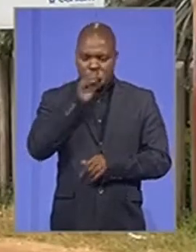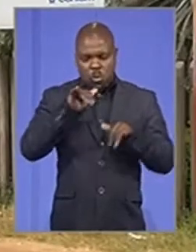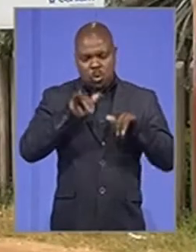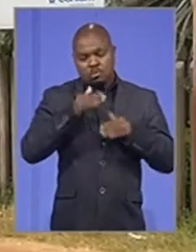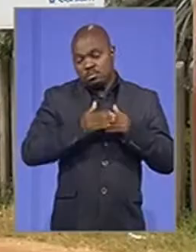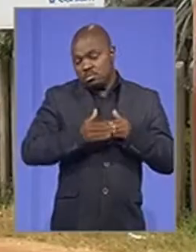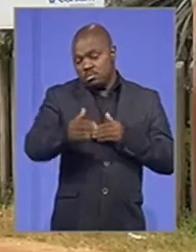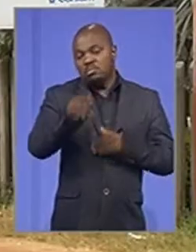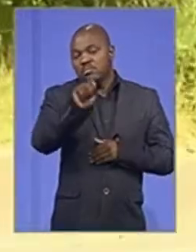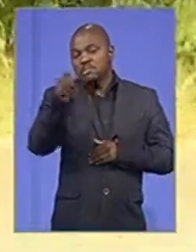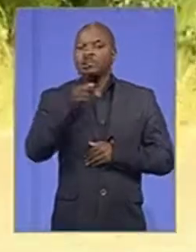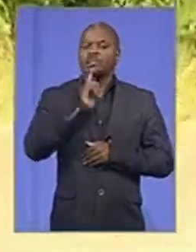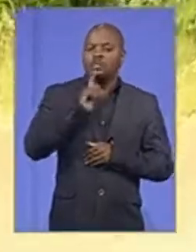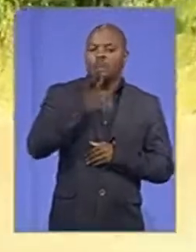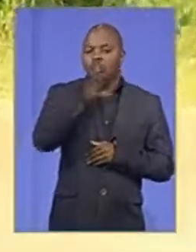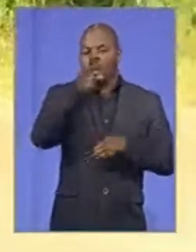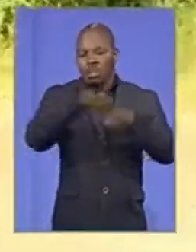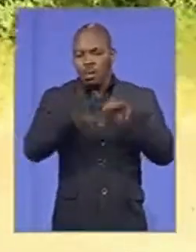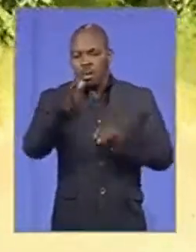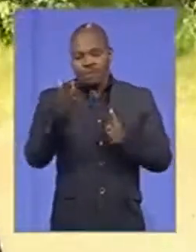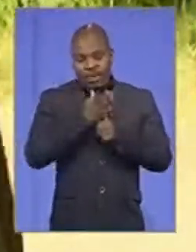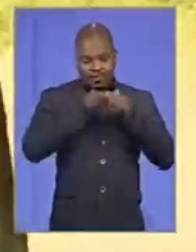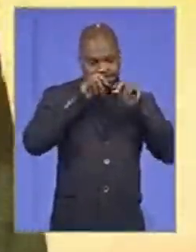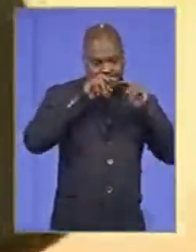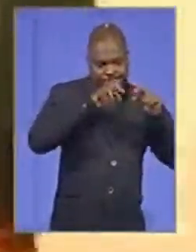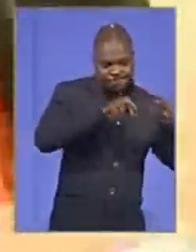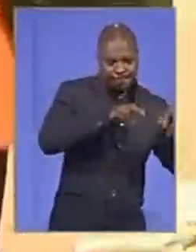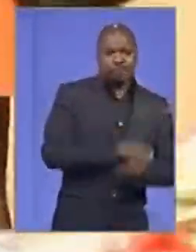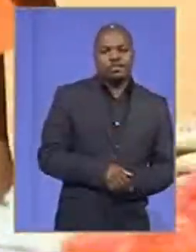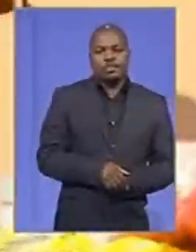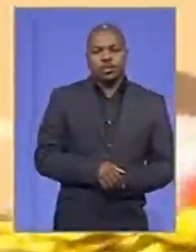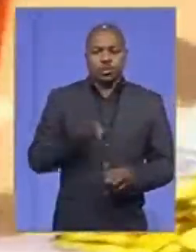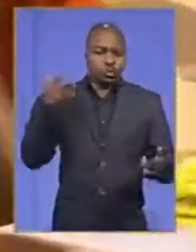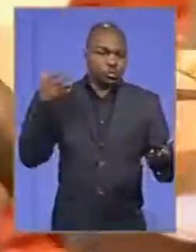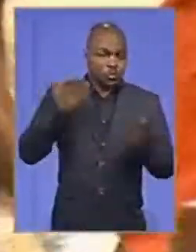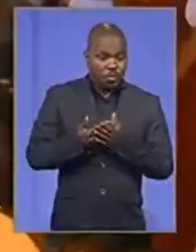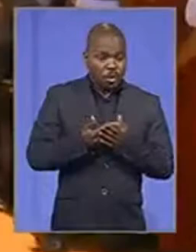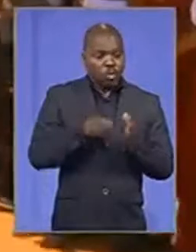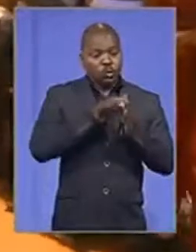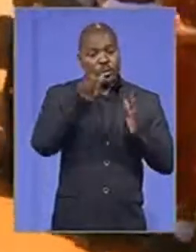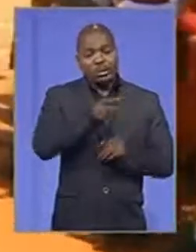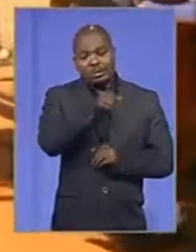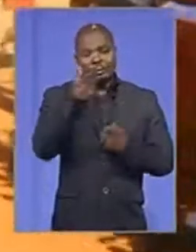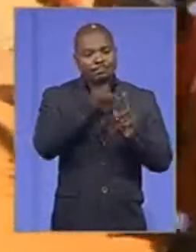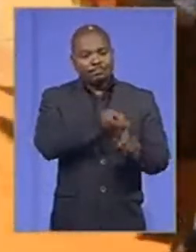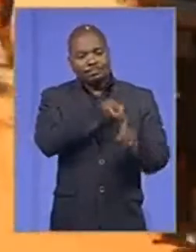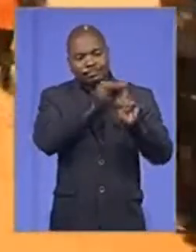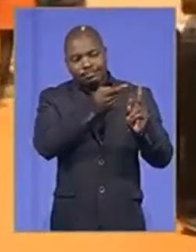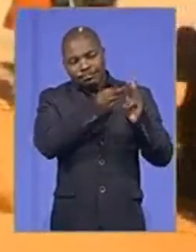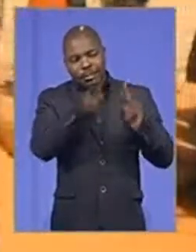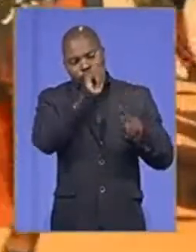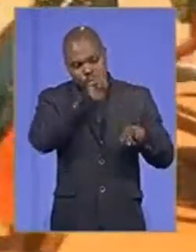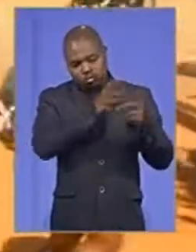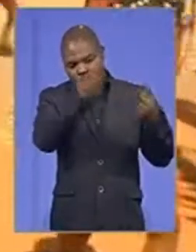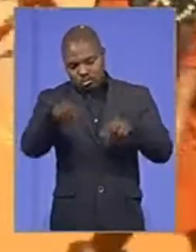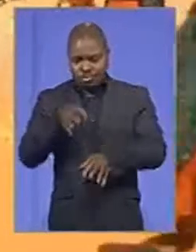kgatlhanong le barutiši ka morago ga ge dinyakišišo di romilwe. Go fihlwa ga bjale barutwana bao ba fegilwego ba boditšwe go tla go